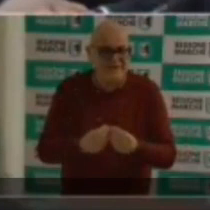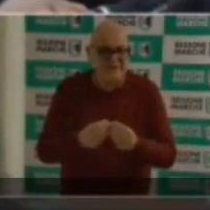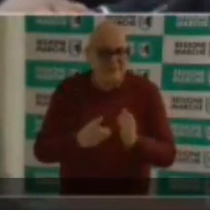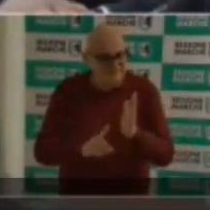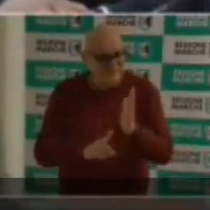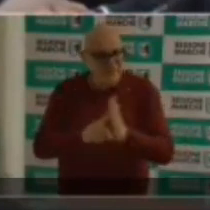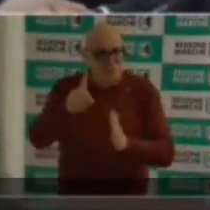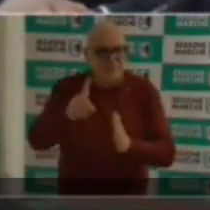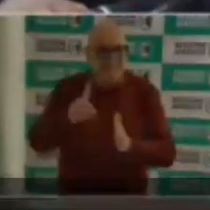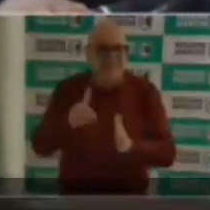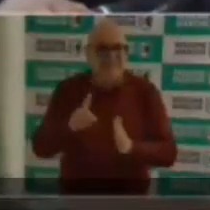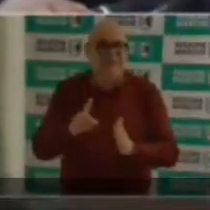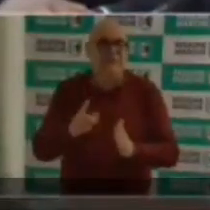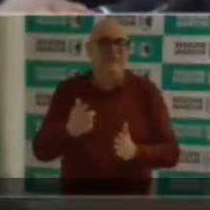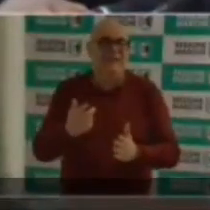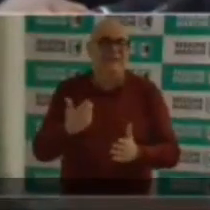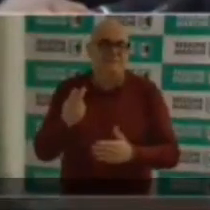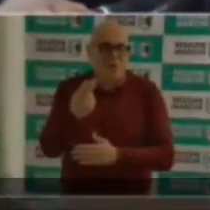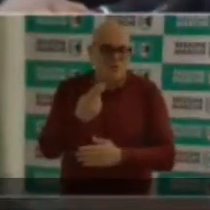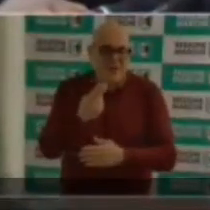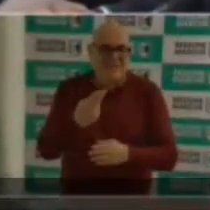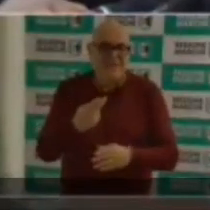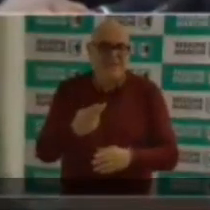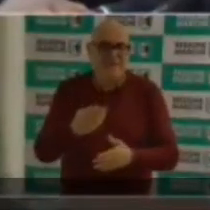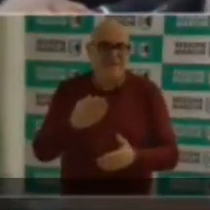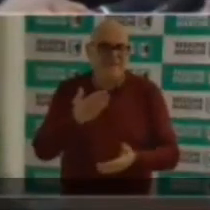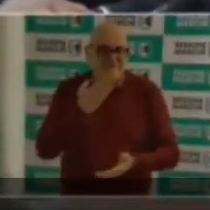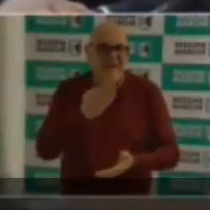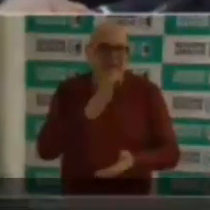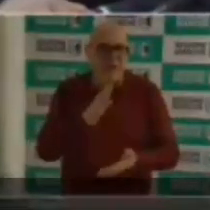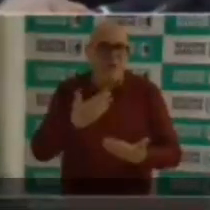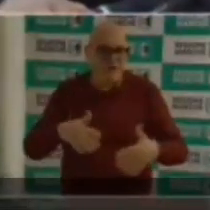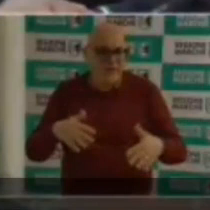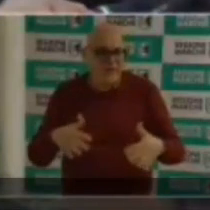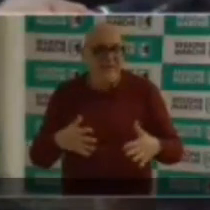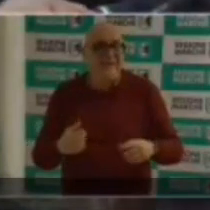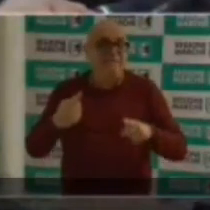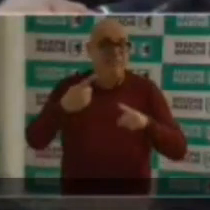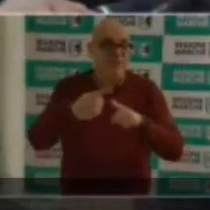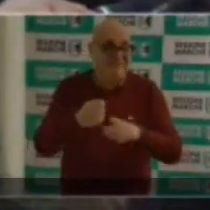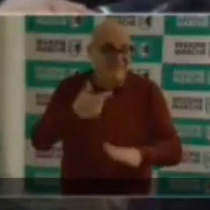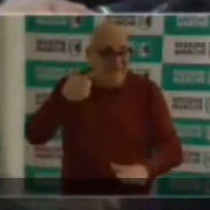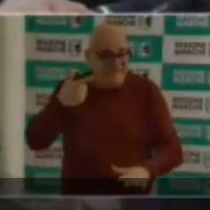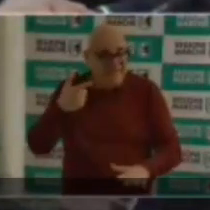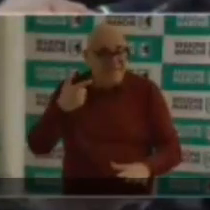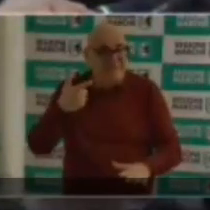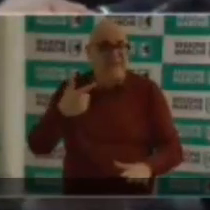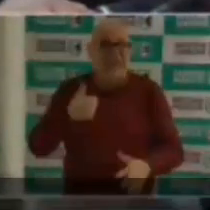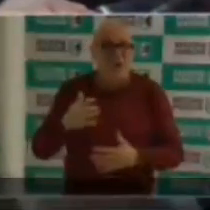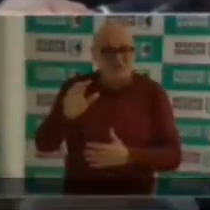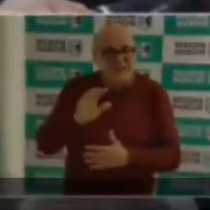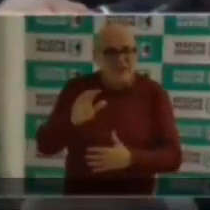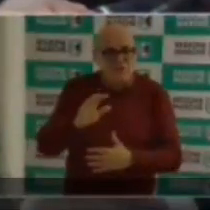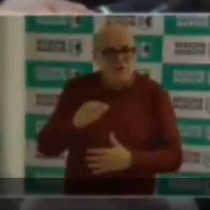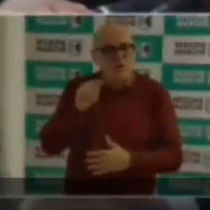dei progetti molto più validi, molto più importanti e devo dire che la nostra regione su questo